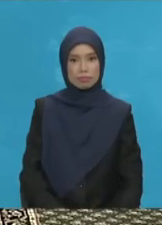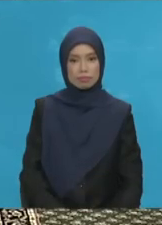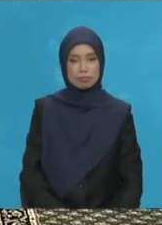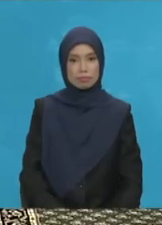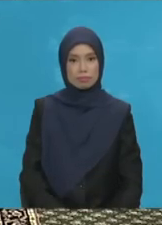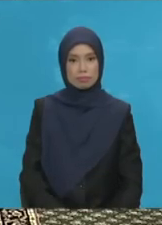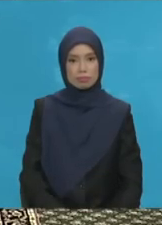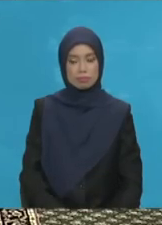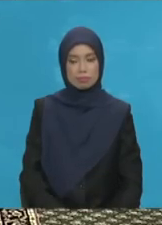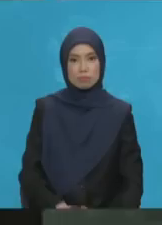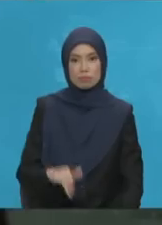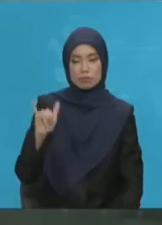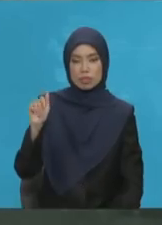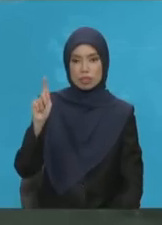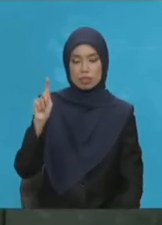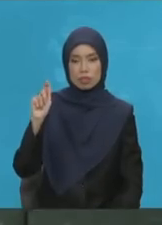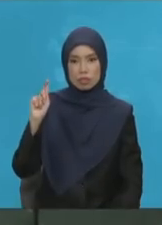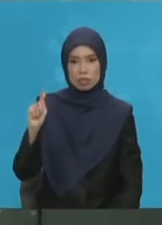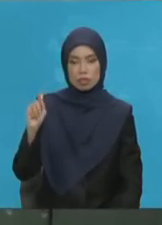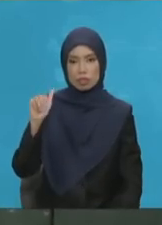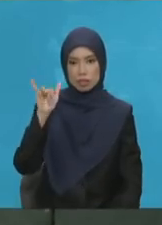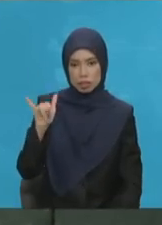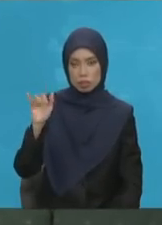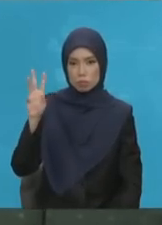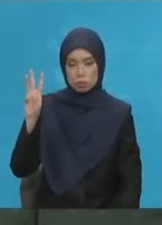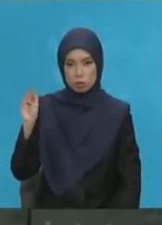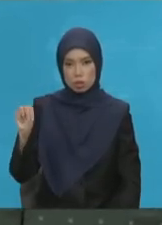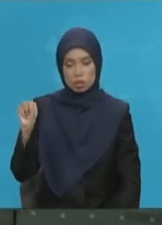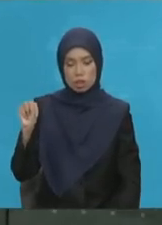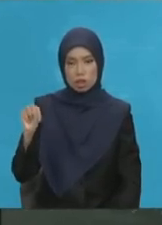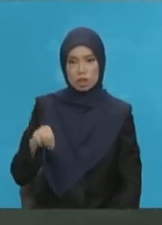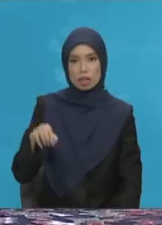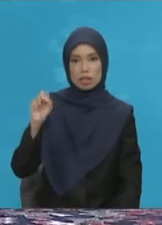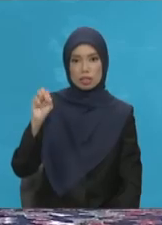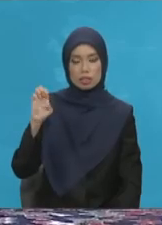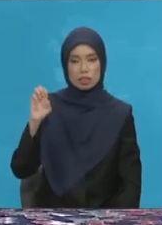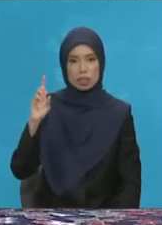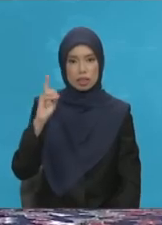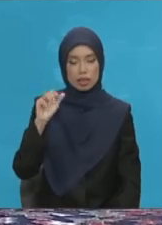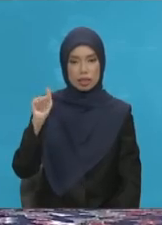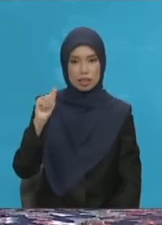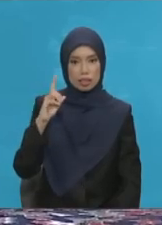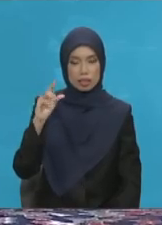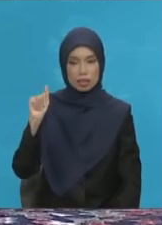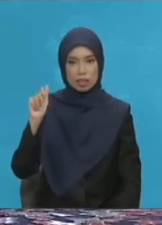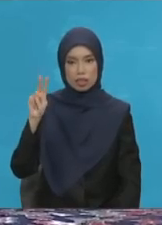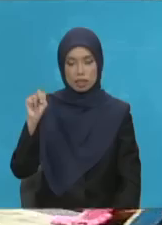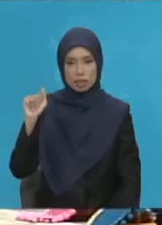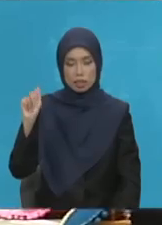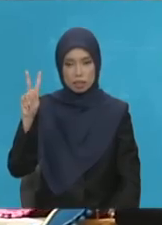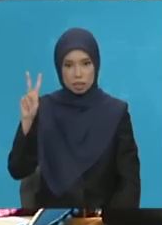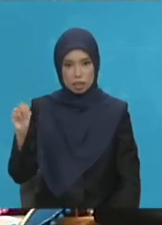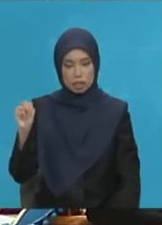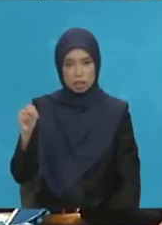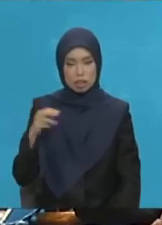yang dimuliakan behin orang kaya Johan pahlawan atau Sri Setia Haji Awang Adnan menjunjung Anugrah untuk